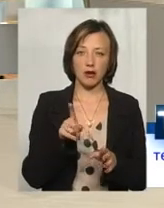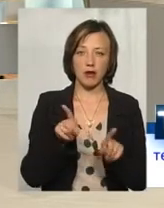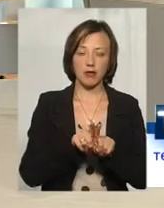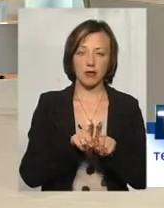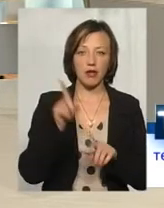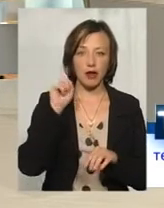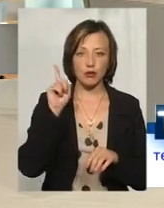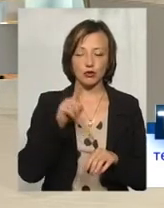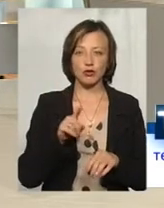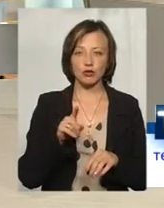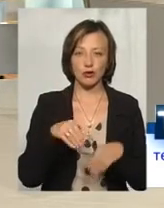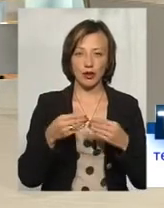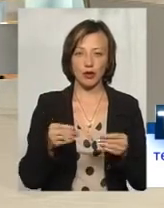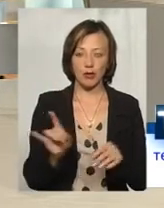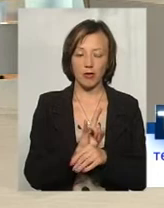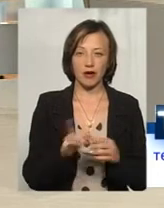Дякуємо за ваше питання, за ваші...